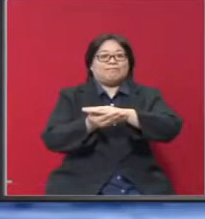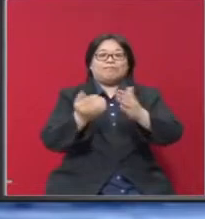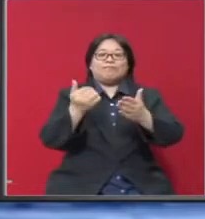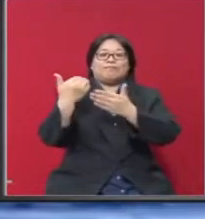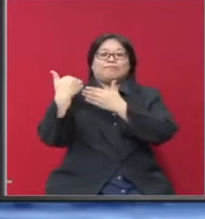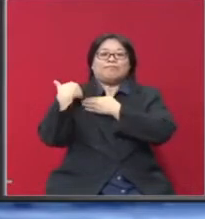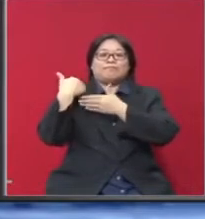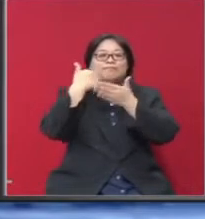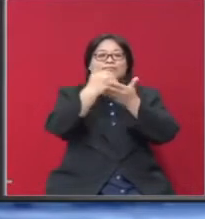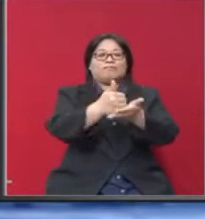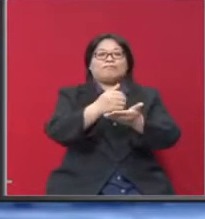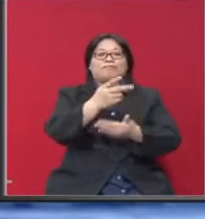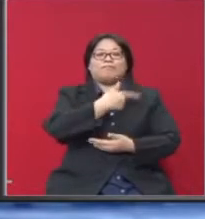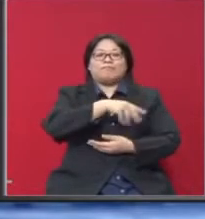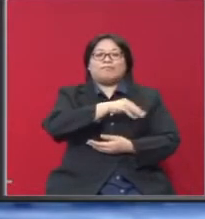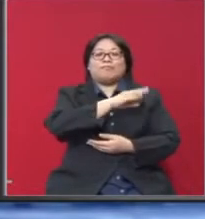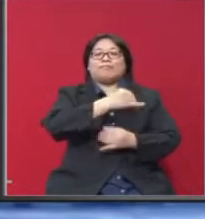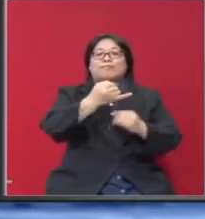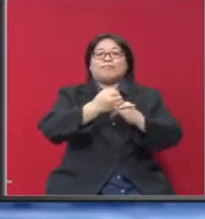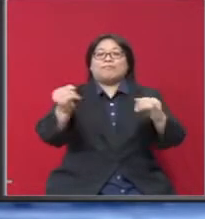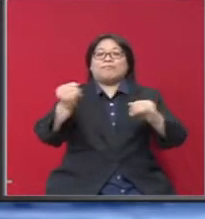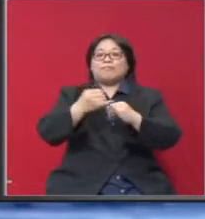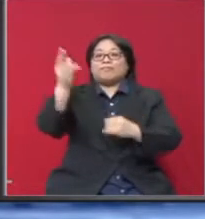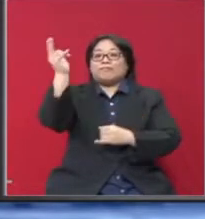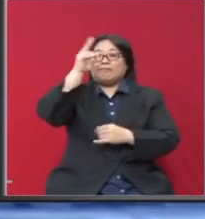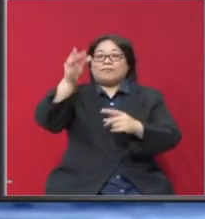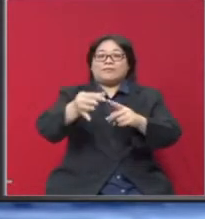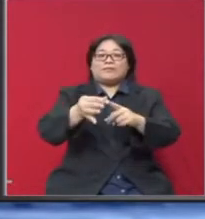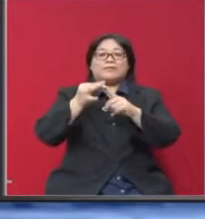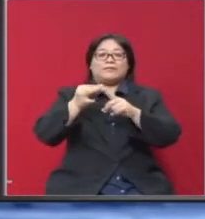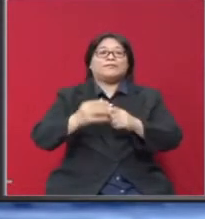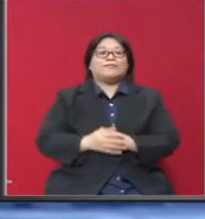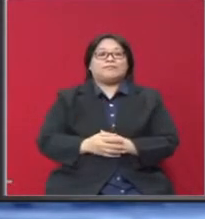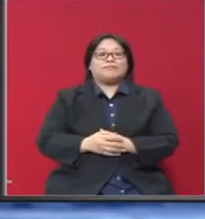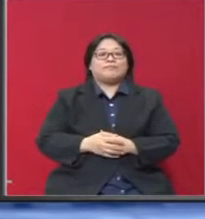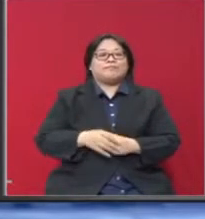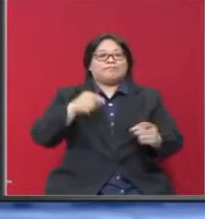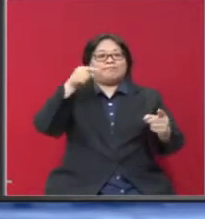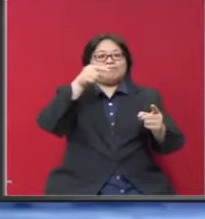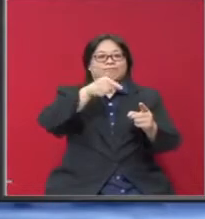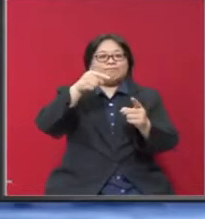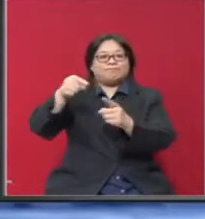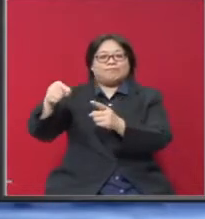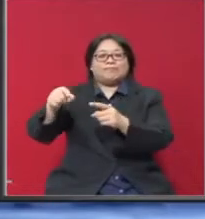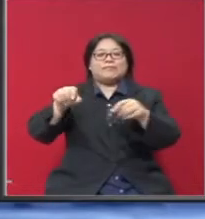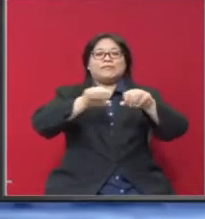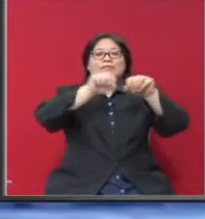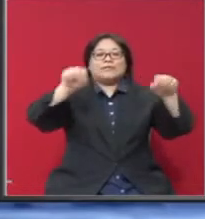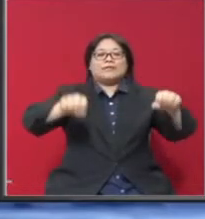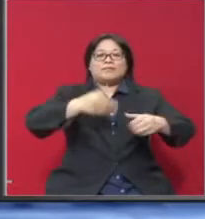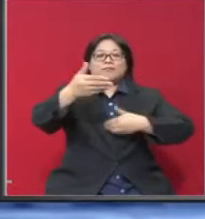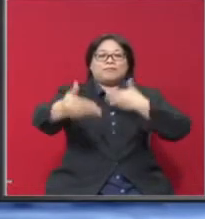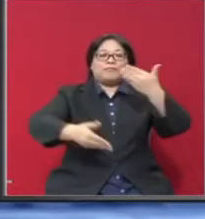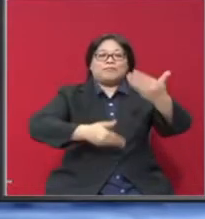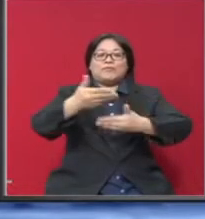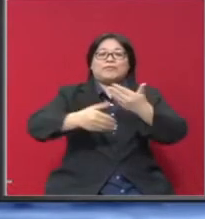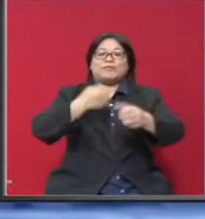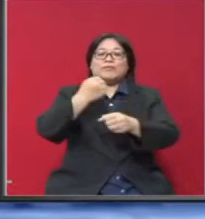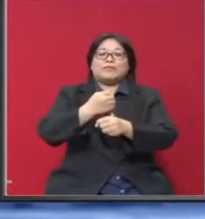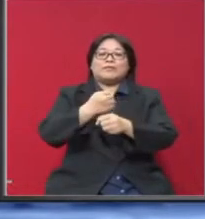untuk membantu kementerian dan jabatan-jabatan kerajaan khasnya dalam meneliti sistem dan prosedur ke